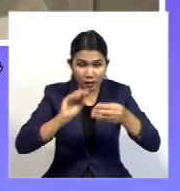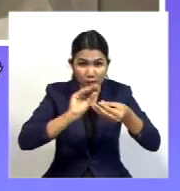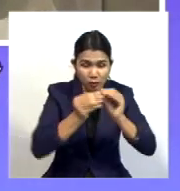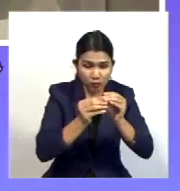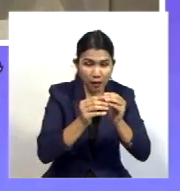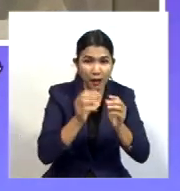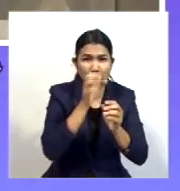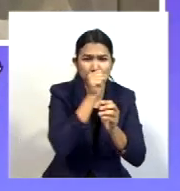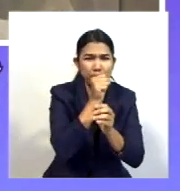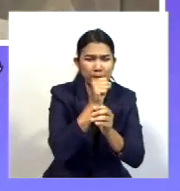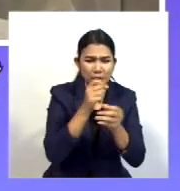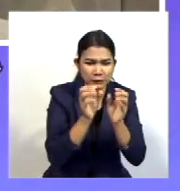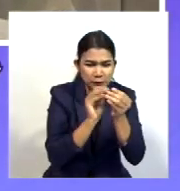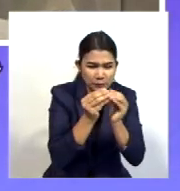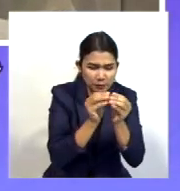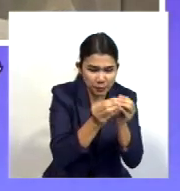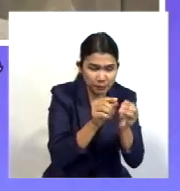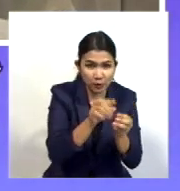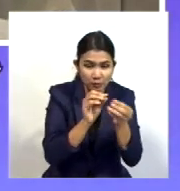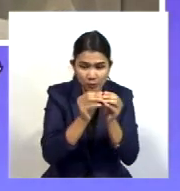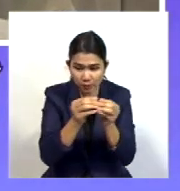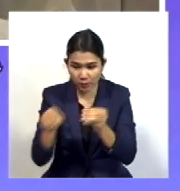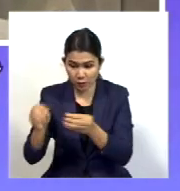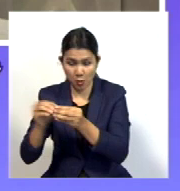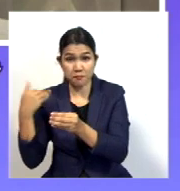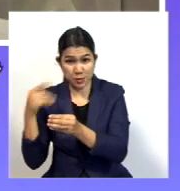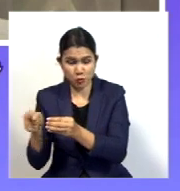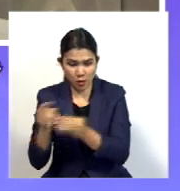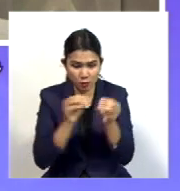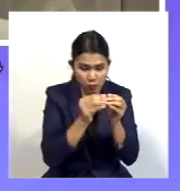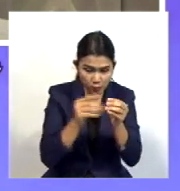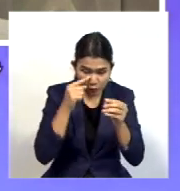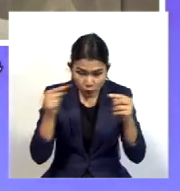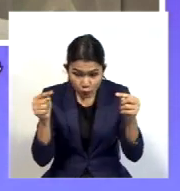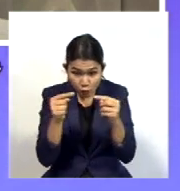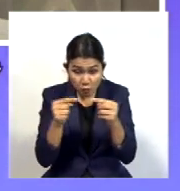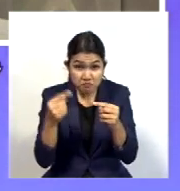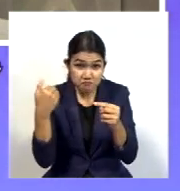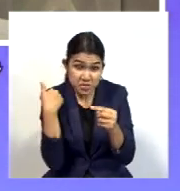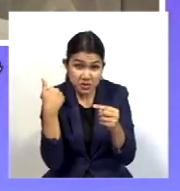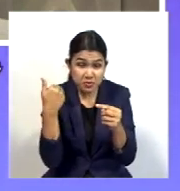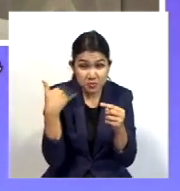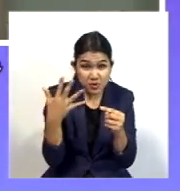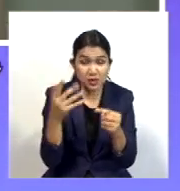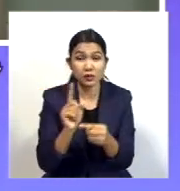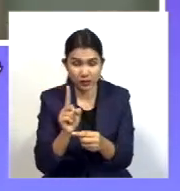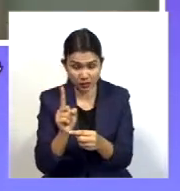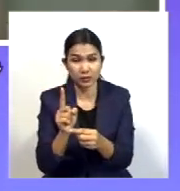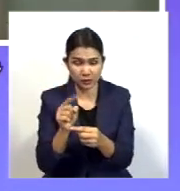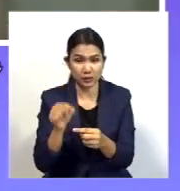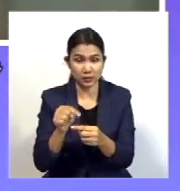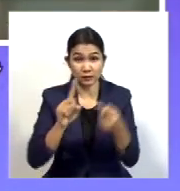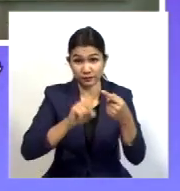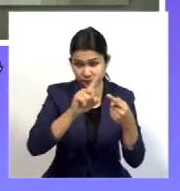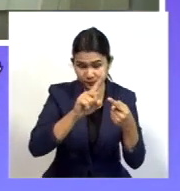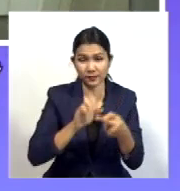ครับกับรหัสพันธุกรรมที่มีอยู่นะครับว่าเคยรายงานมาก่อนหรือไม่อันนั้นเป็นประการที่